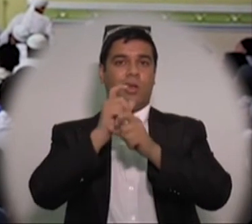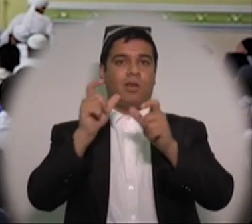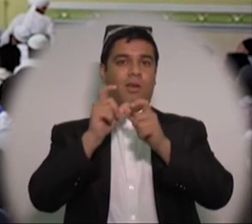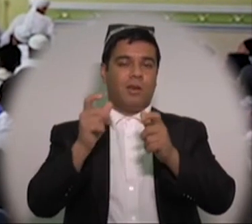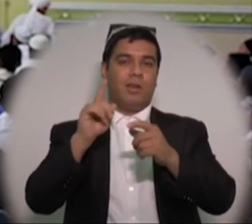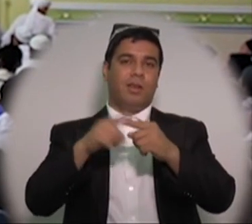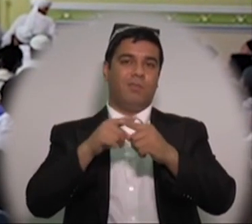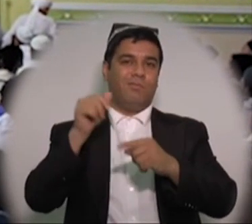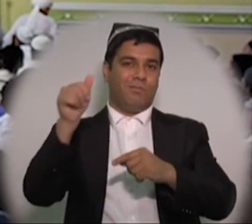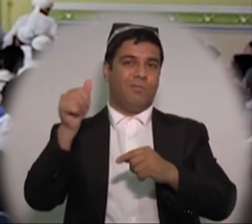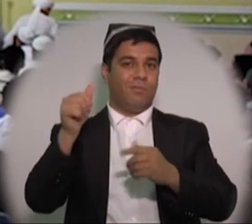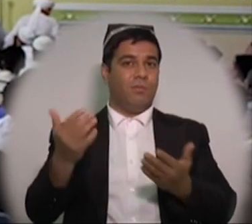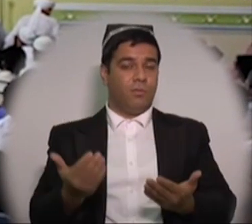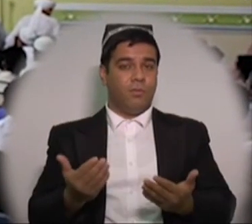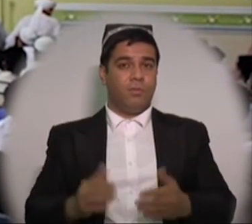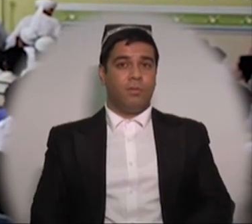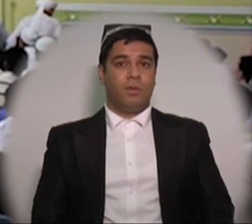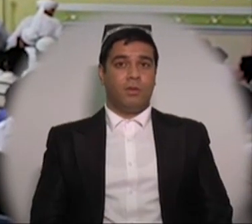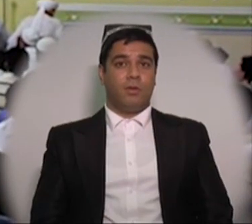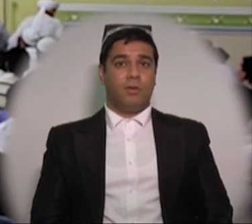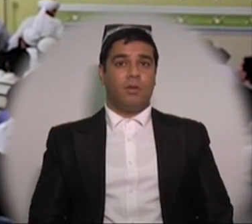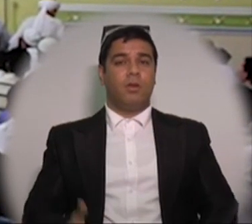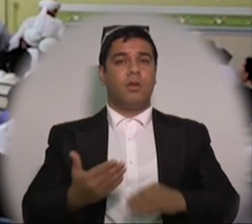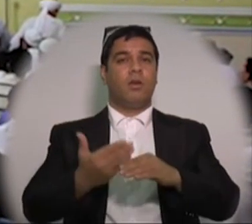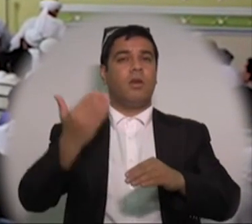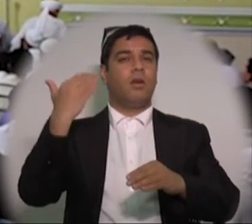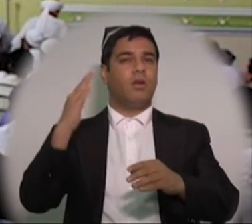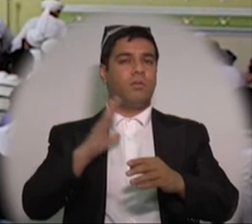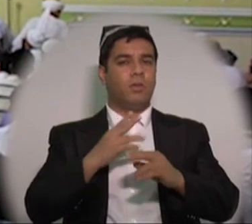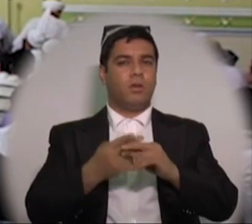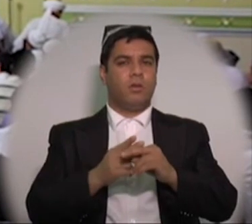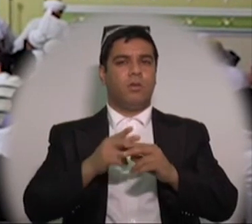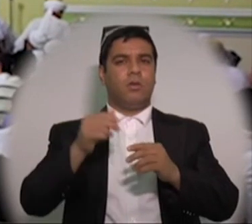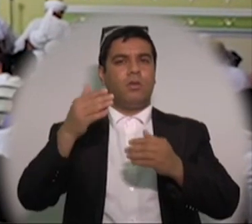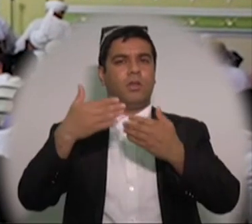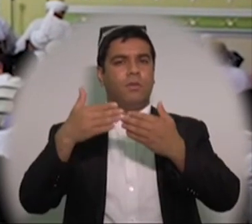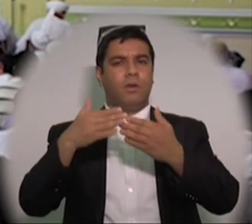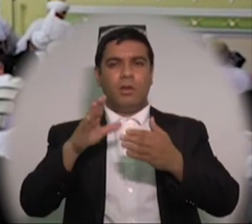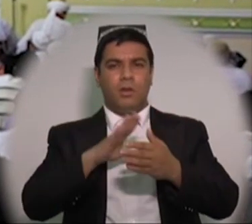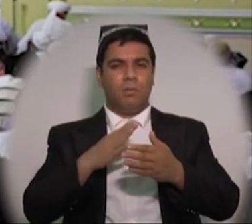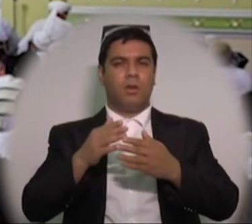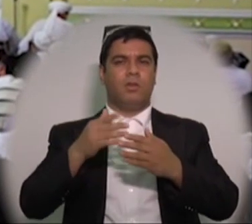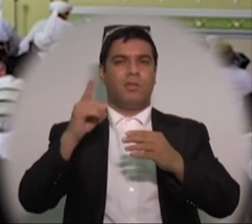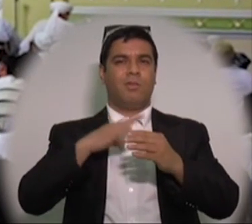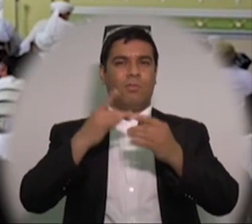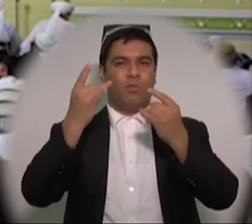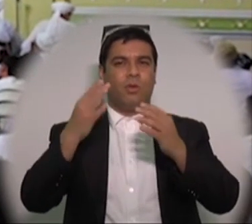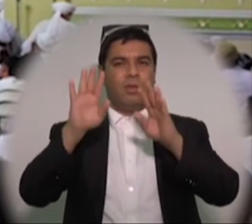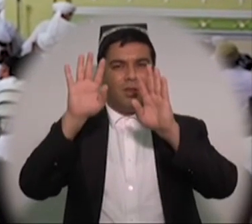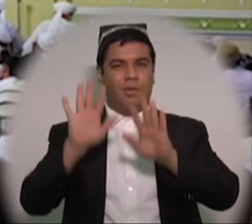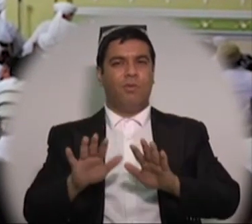chaqirsin. 3 marta chaqirsin. Avvalgi vaqtlarda hech narsa bo'lmagan, qo'rg'on ham bo'lmagan, paxsadan